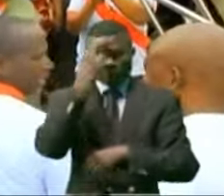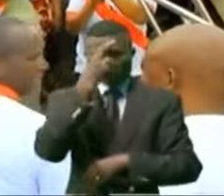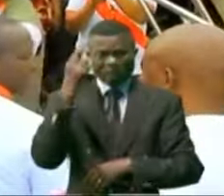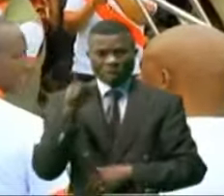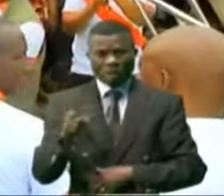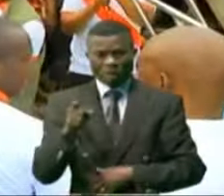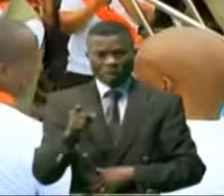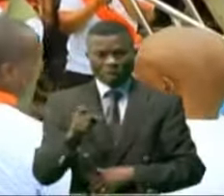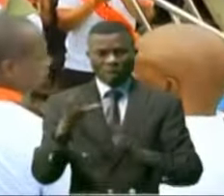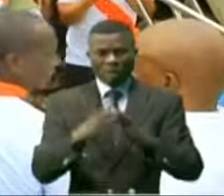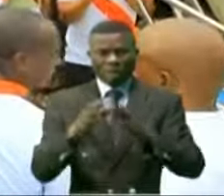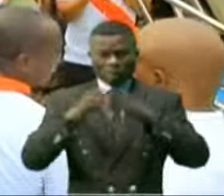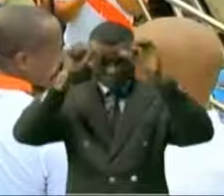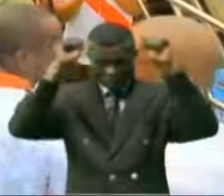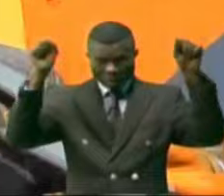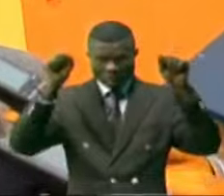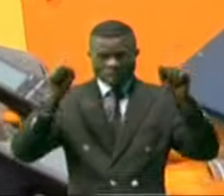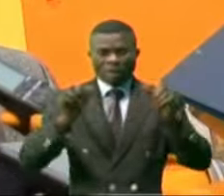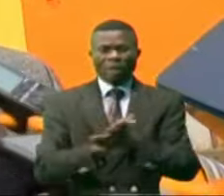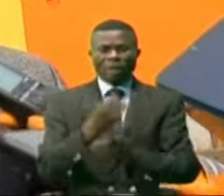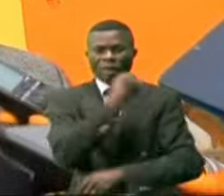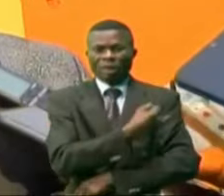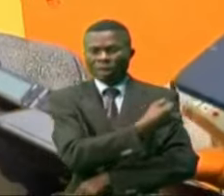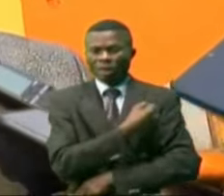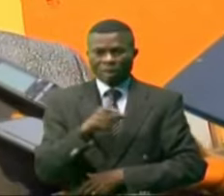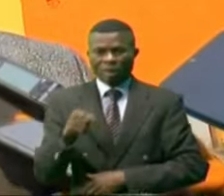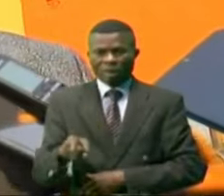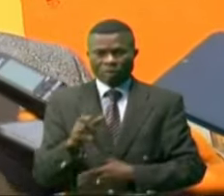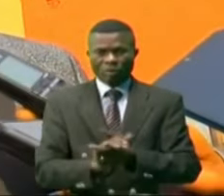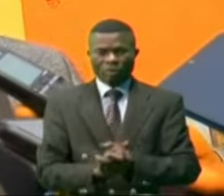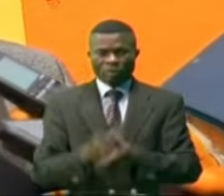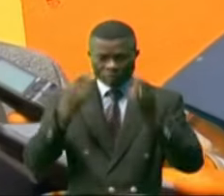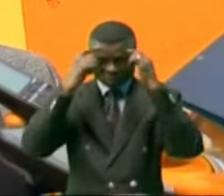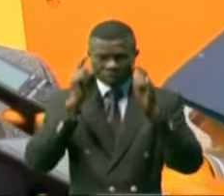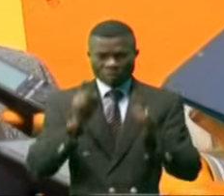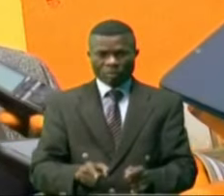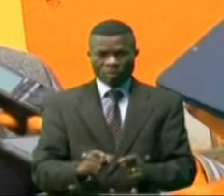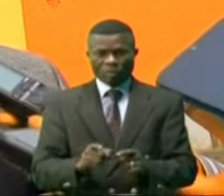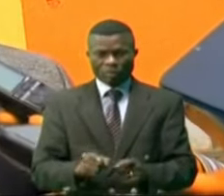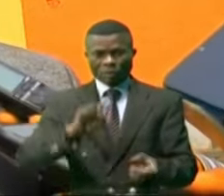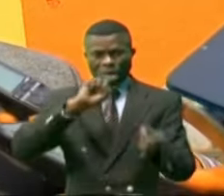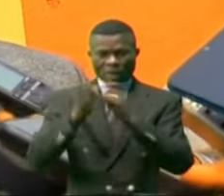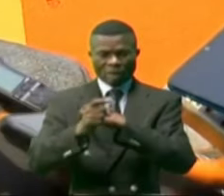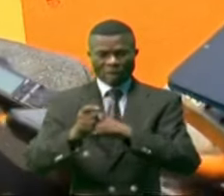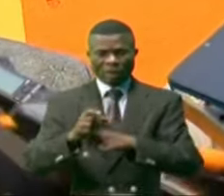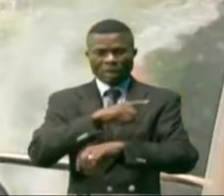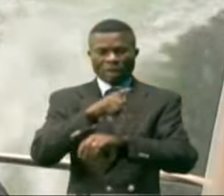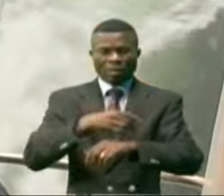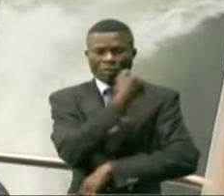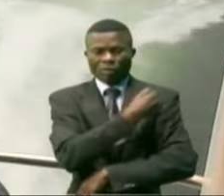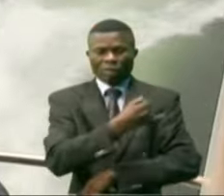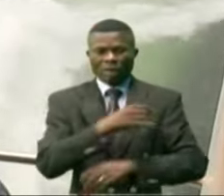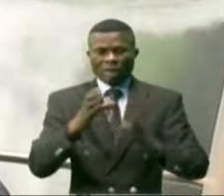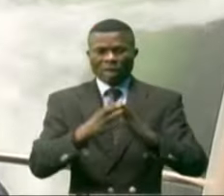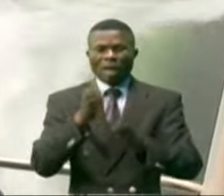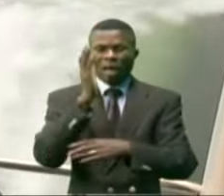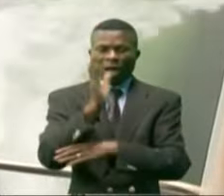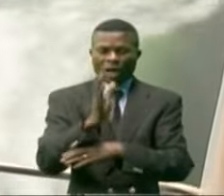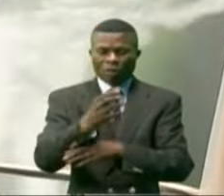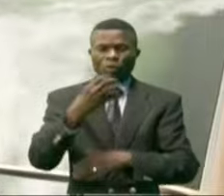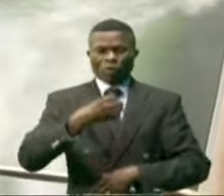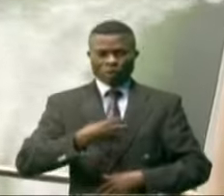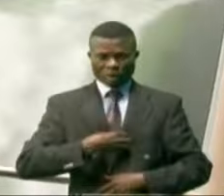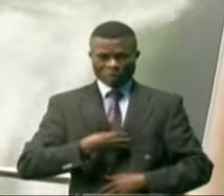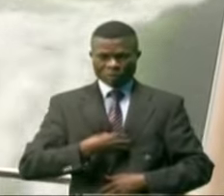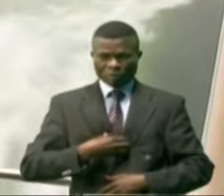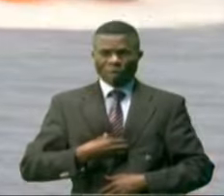Saint-Alexis, animés par le président Feki Ituri, Loné Mamoukwa Christophe, déterminé à changer l'image de l'Ituri par la conscience de la foi. Une randonnée a été